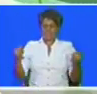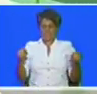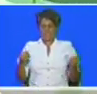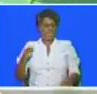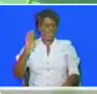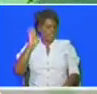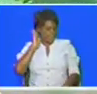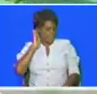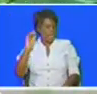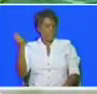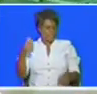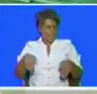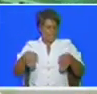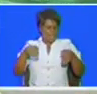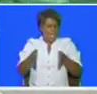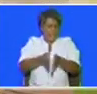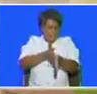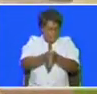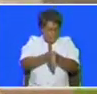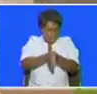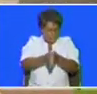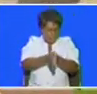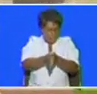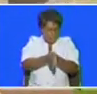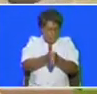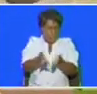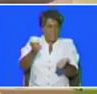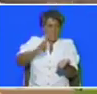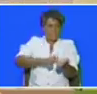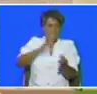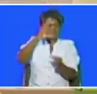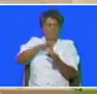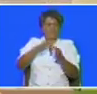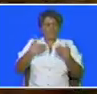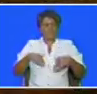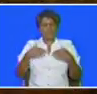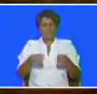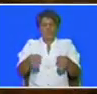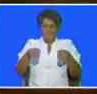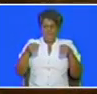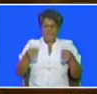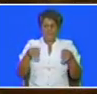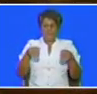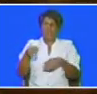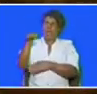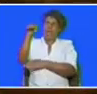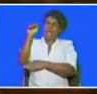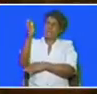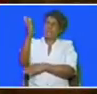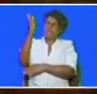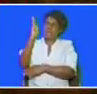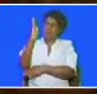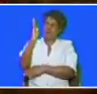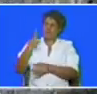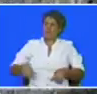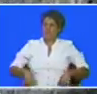kwamba Wakenya wanaisubiri siku hiyo kwa hamu na ghamu, waliojiandikisha kuwa wapiga kura wakiwa na subira na kumwomba Mwenyezi Mungu kuwapa uhai kuiona